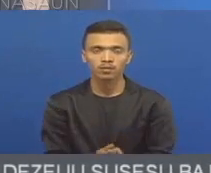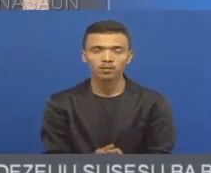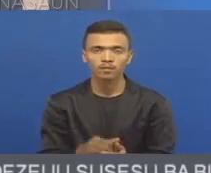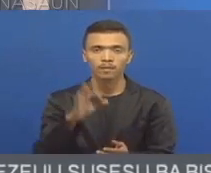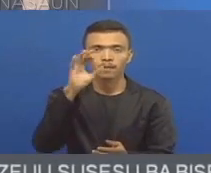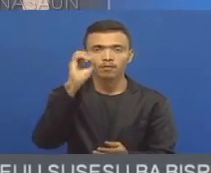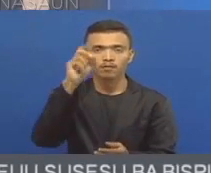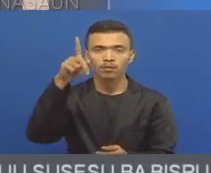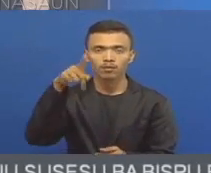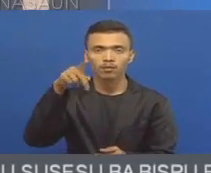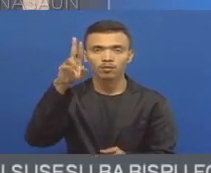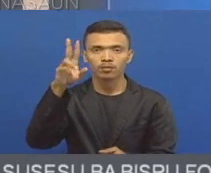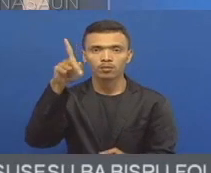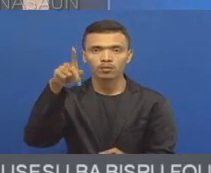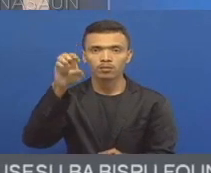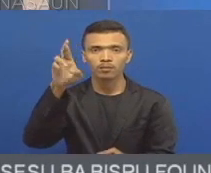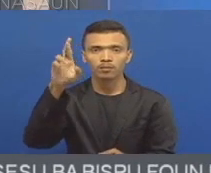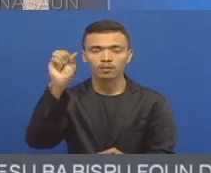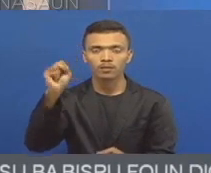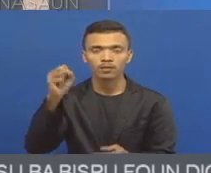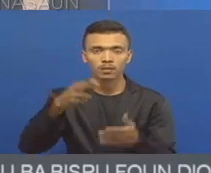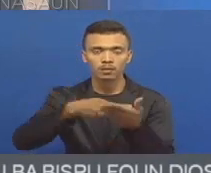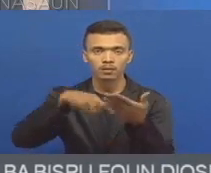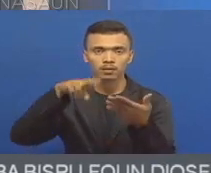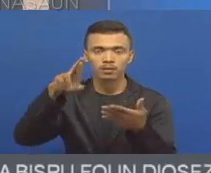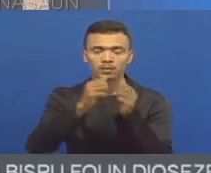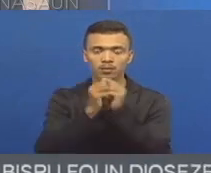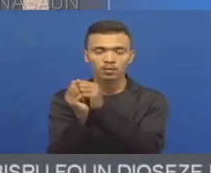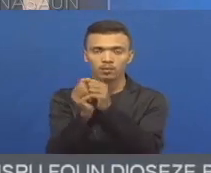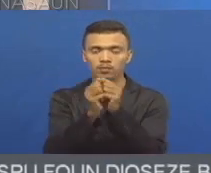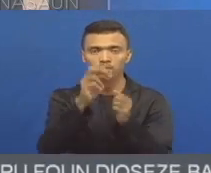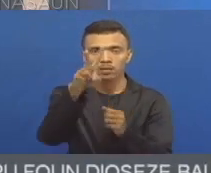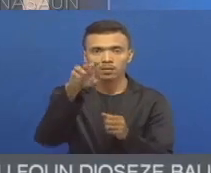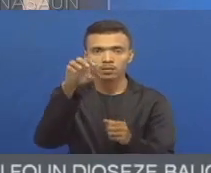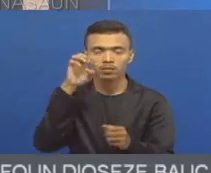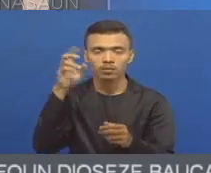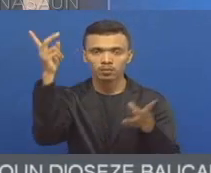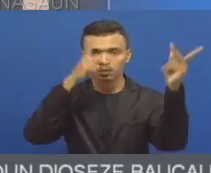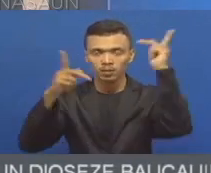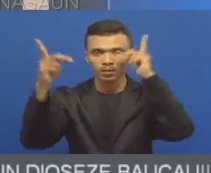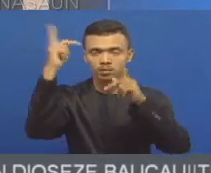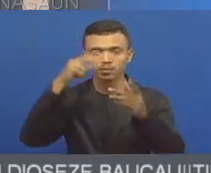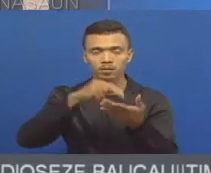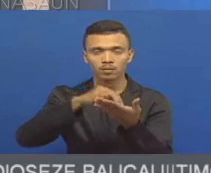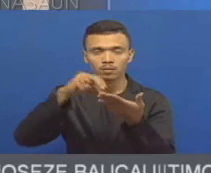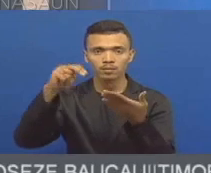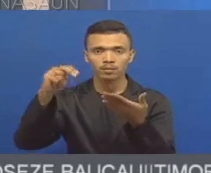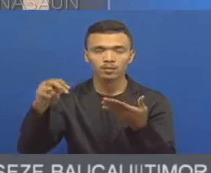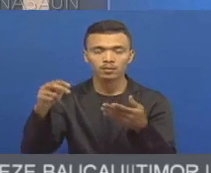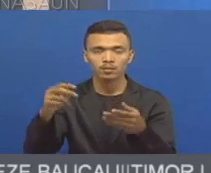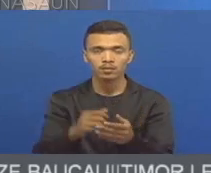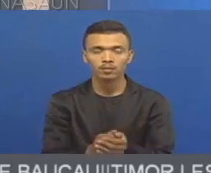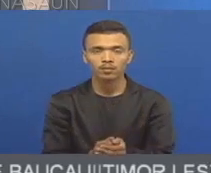pers resista caso violência doméstica ia tinan koto kamutu ka atu sua resin no caso ne ia numero ne kata itare kata caso